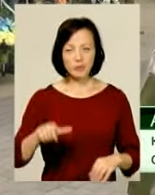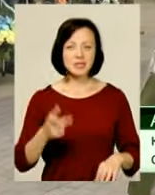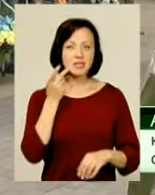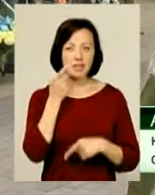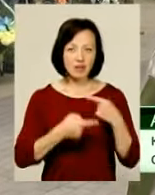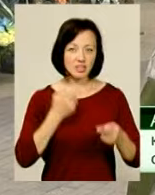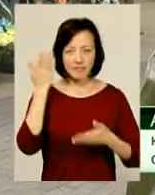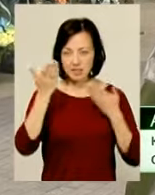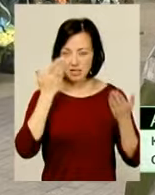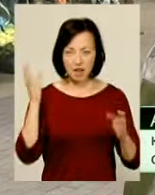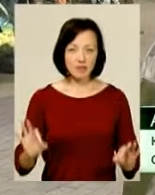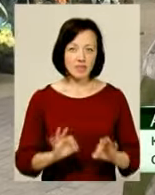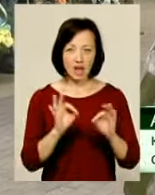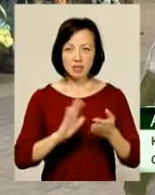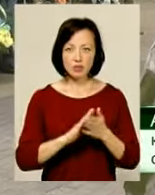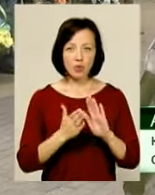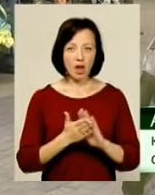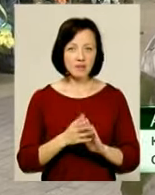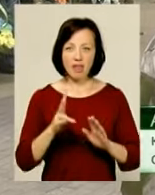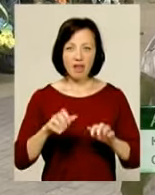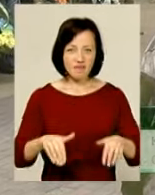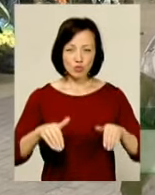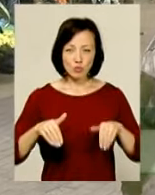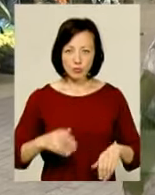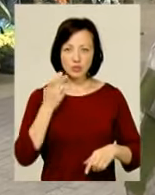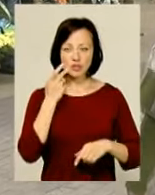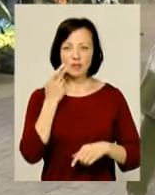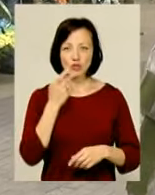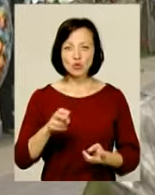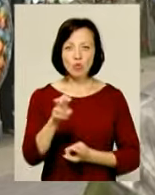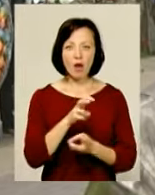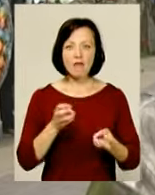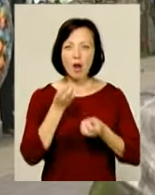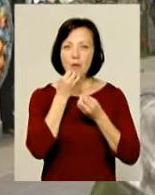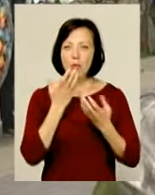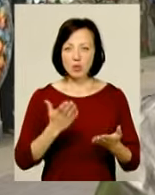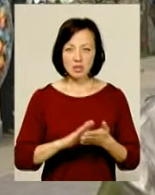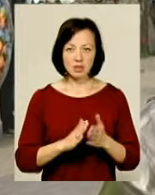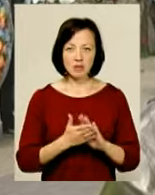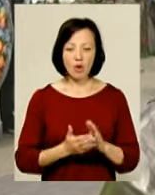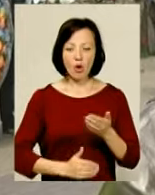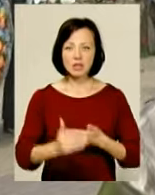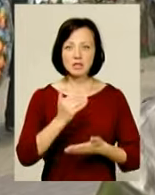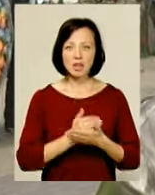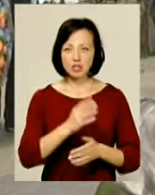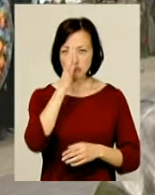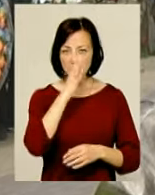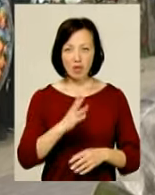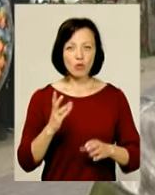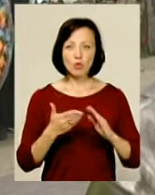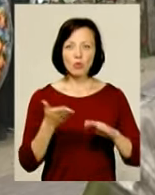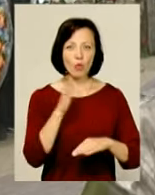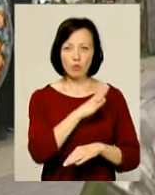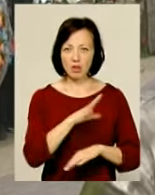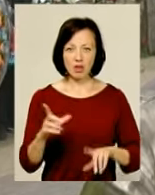ніяких ситуаціях він не давав задню і завжди шукає якийсь позитив. Він останніх місяців 4 навіть додому вже не їхав.